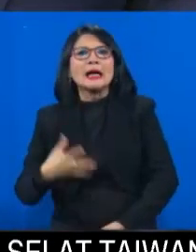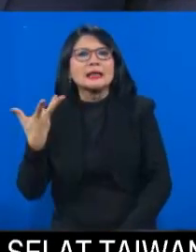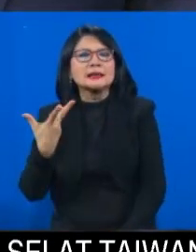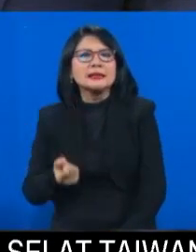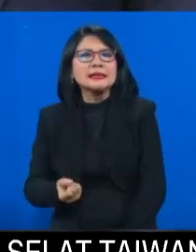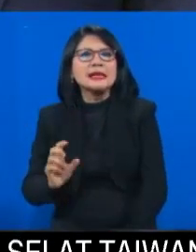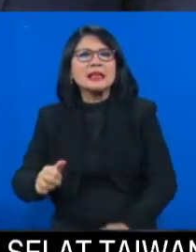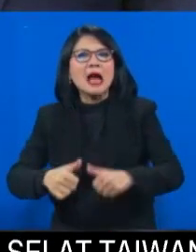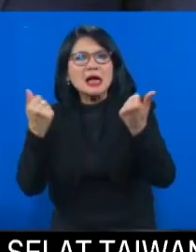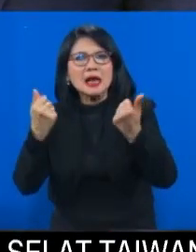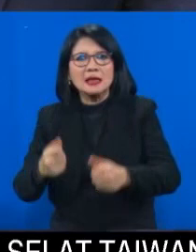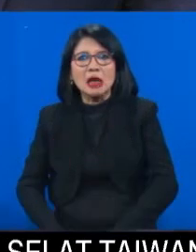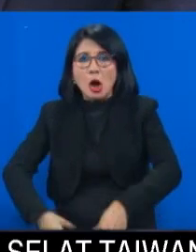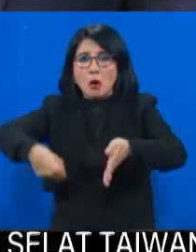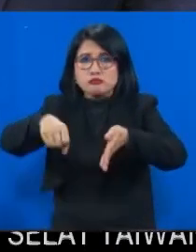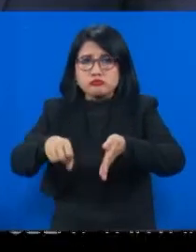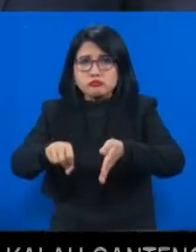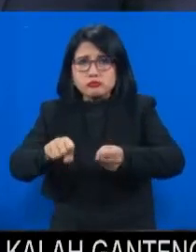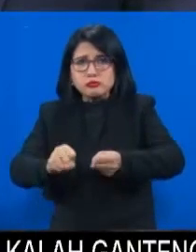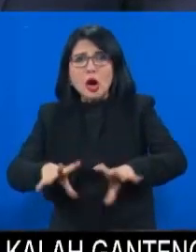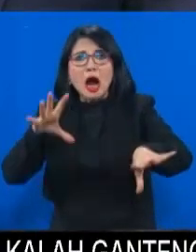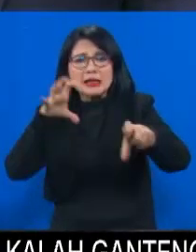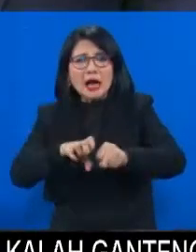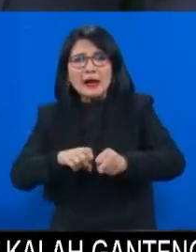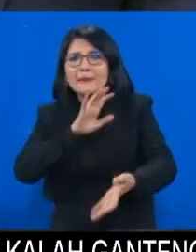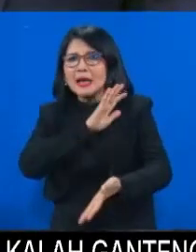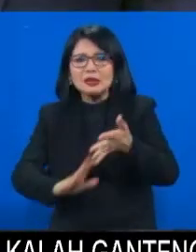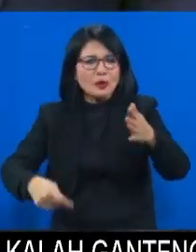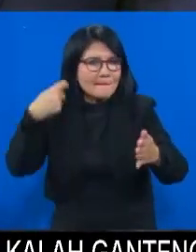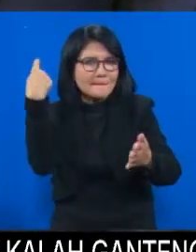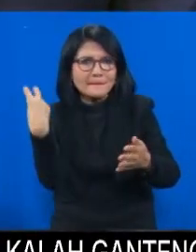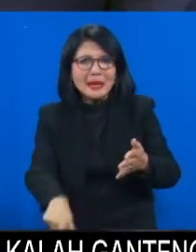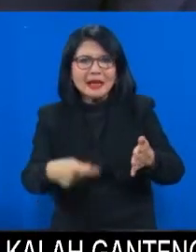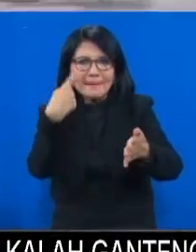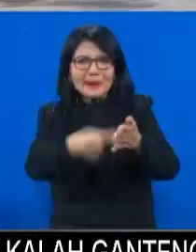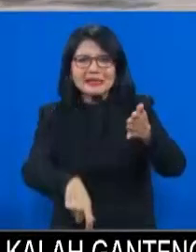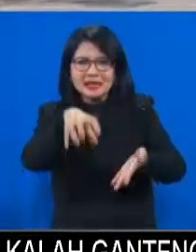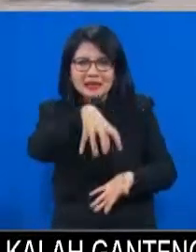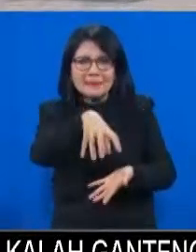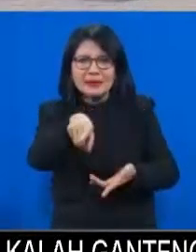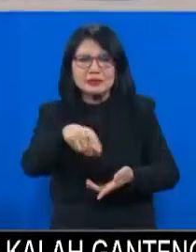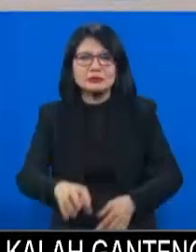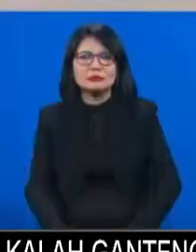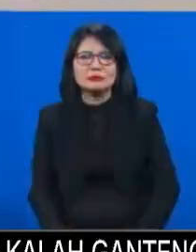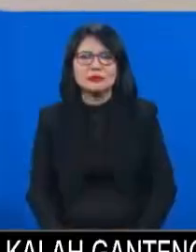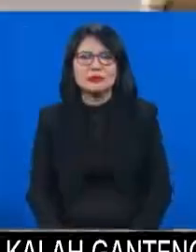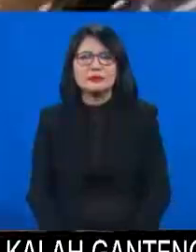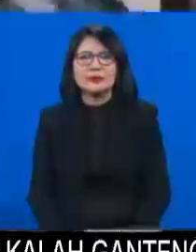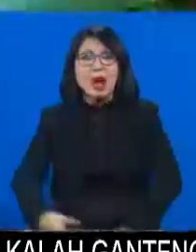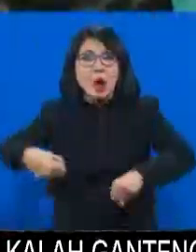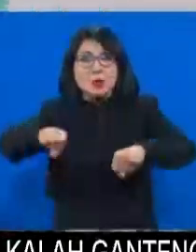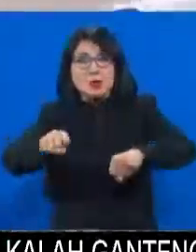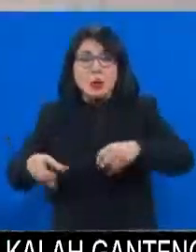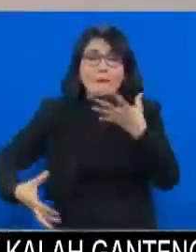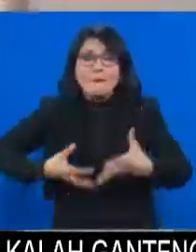Cipondoh, Tangerang. Para pengendara motor yang terjaring razia pun langsung didenda membayar pajak di tempat. Para pemotor yang panik